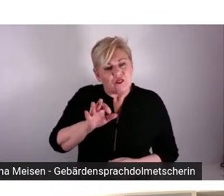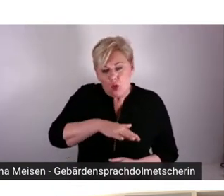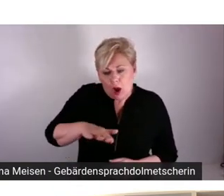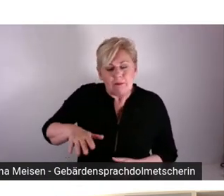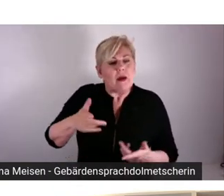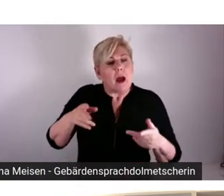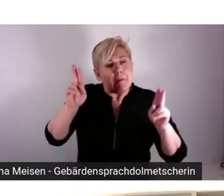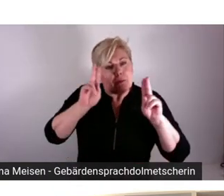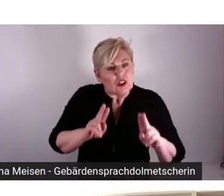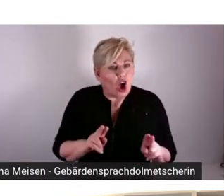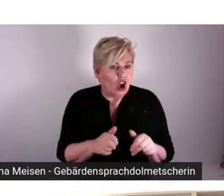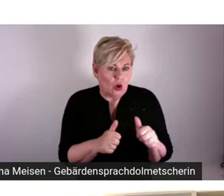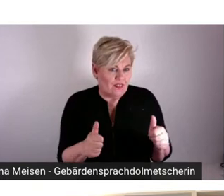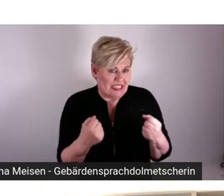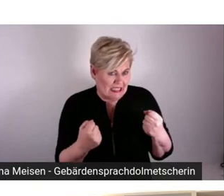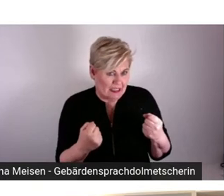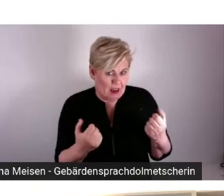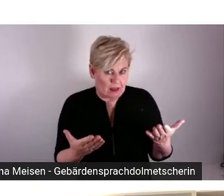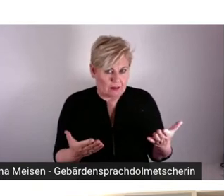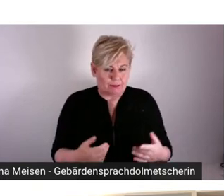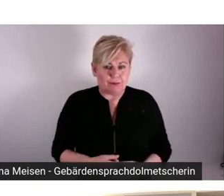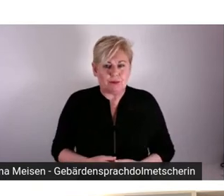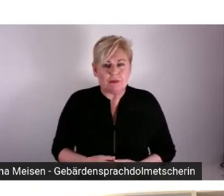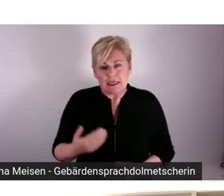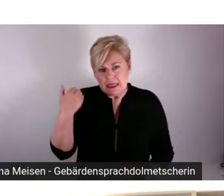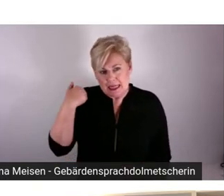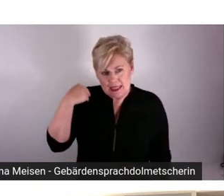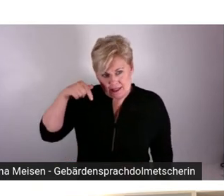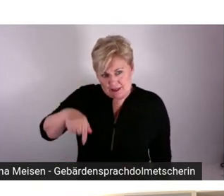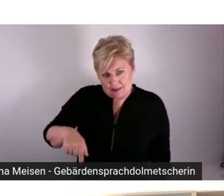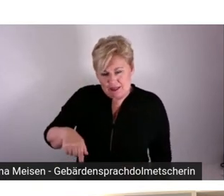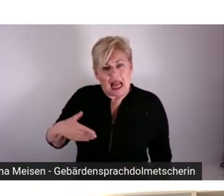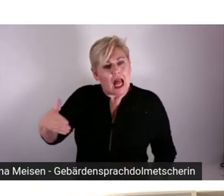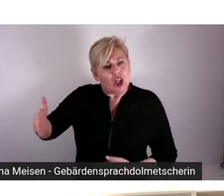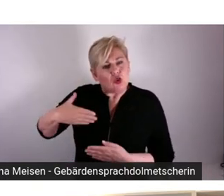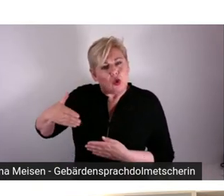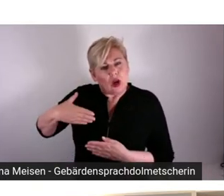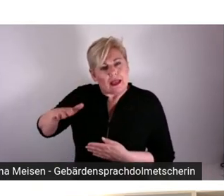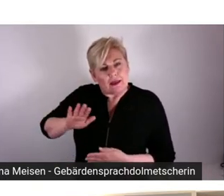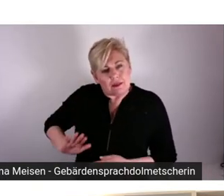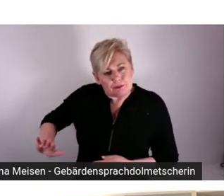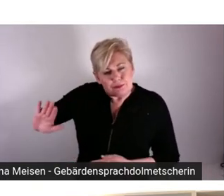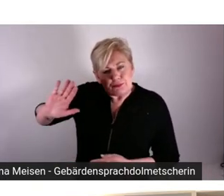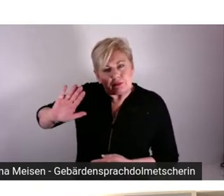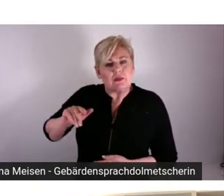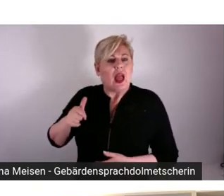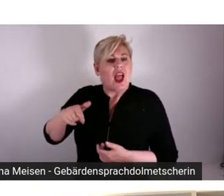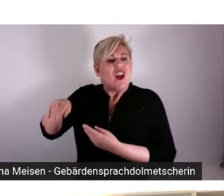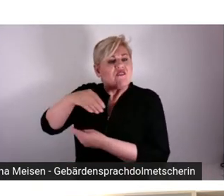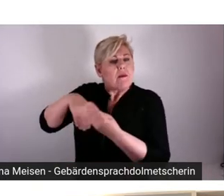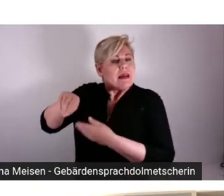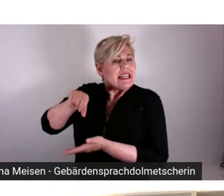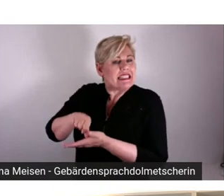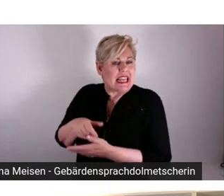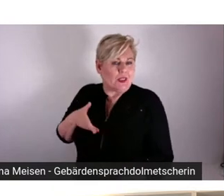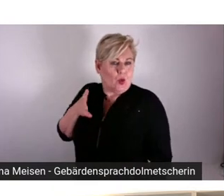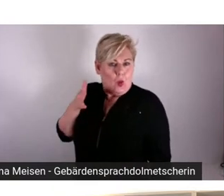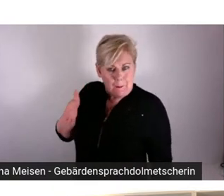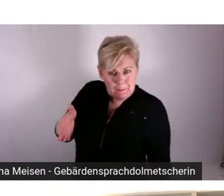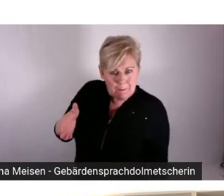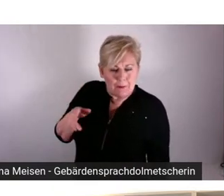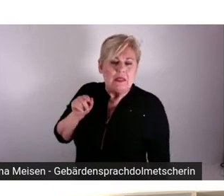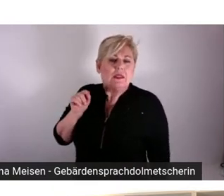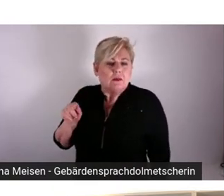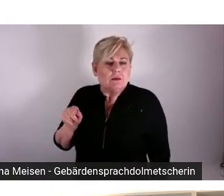sicherstellen. Ich war jetzt gerade gestern mit hier in Thüringen in einem Familienzentrum, die eben